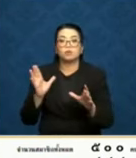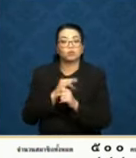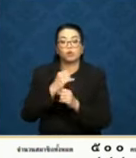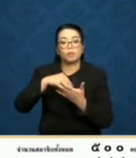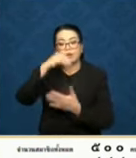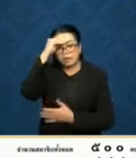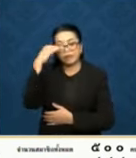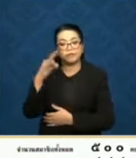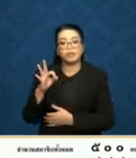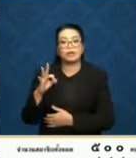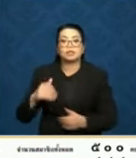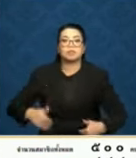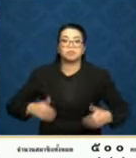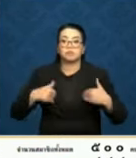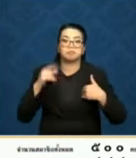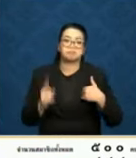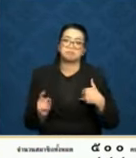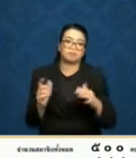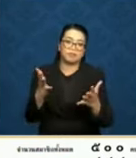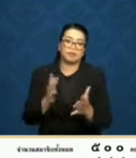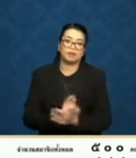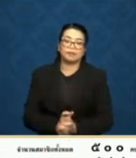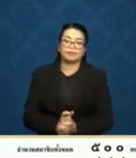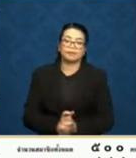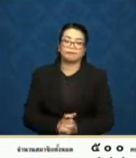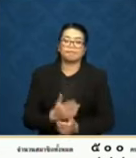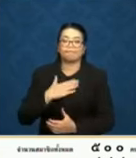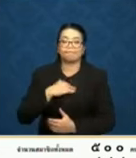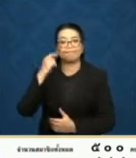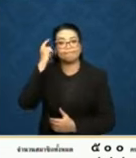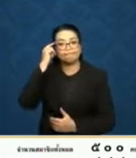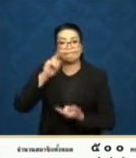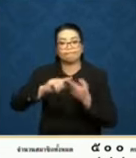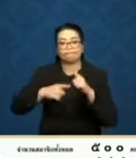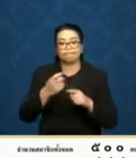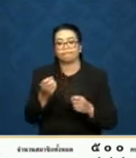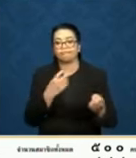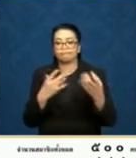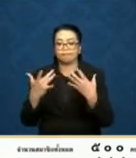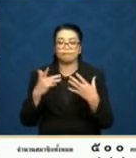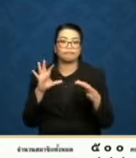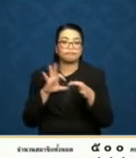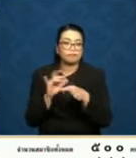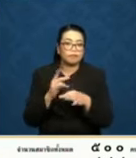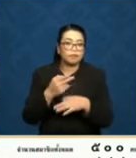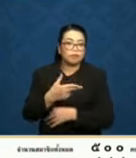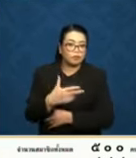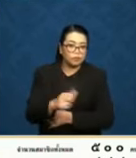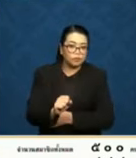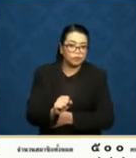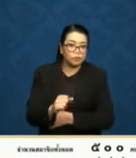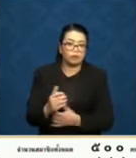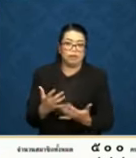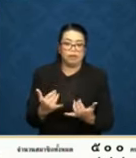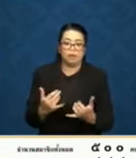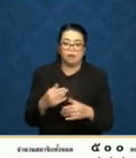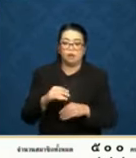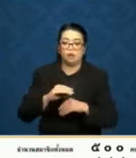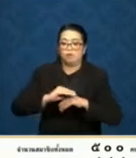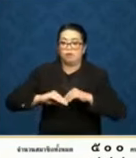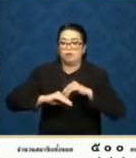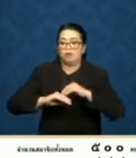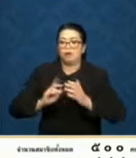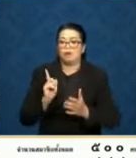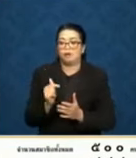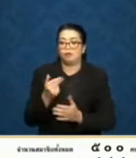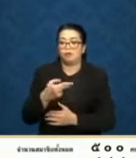ไม่มอยู่จริงนอกจากกวามเร87 ผมยได้ฟงเพสมาชิกหลายท่านพูดถึงหลักสุดที่วัี้โครงสรางแรณก